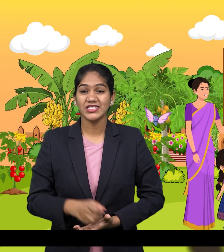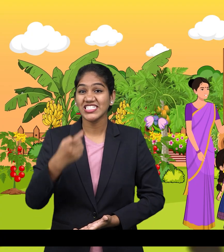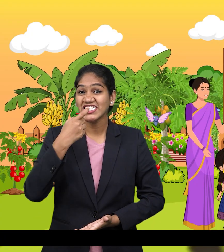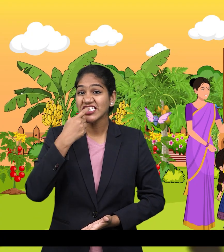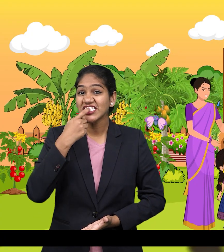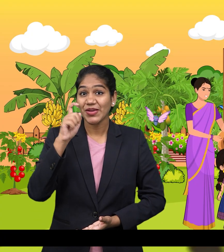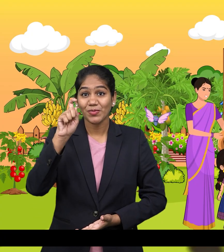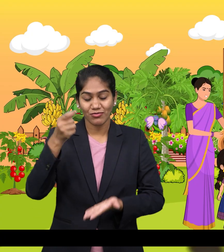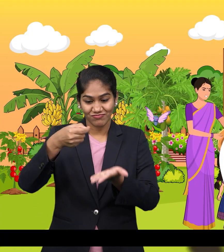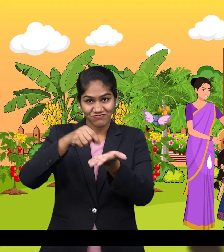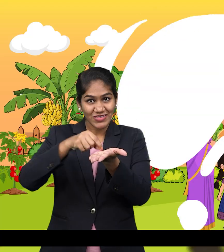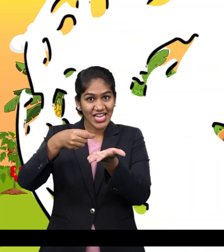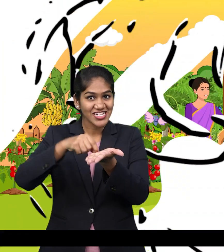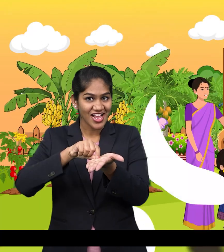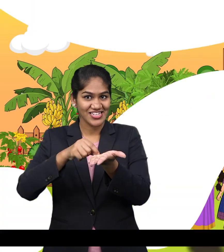వెల్లుల్లి.